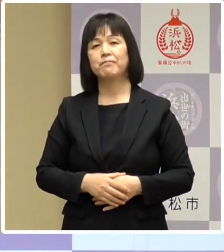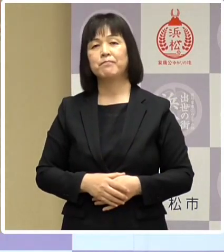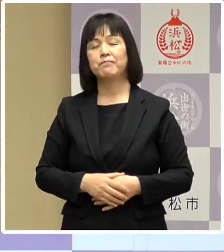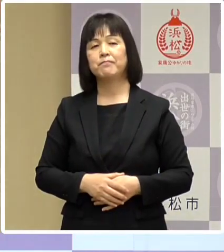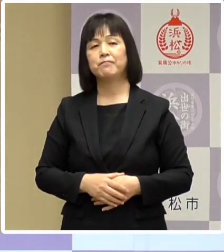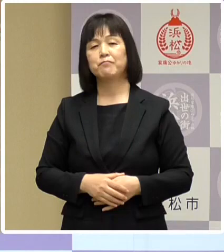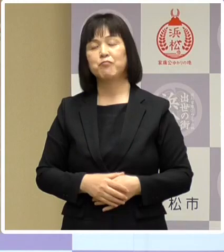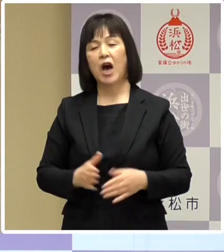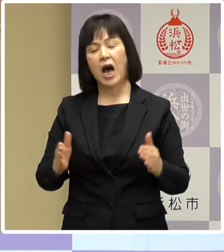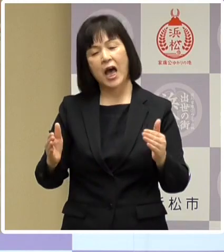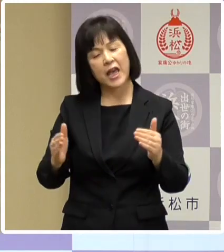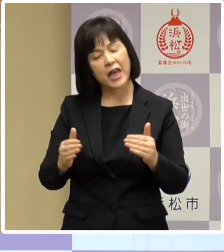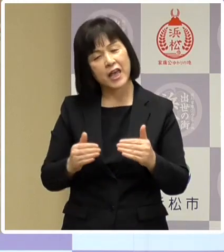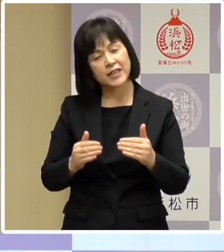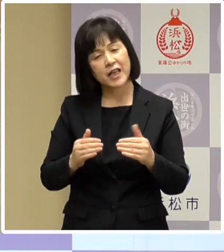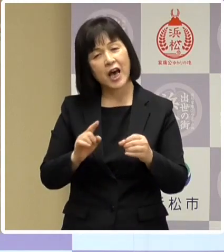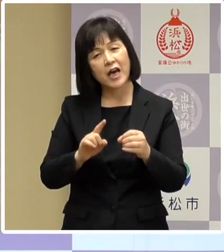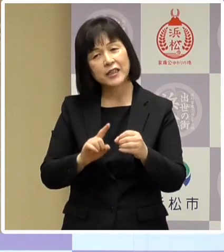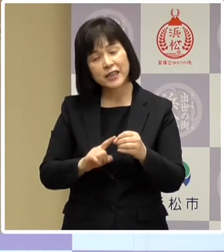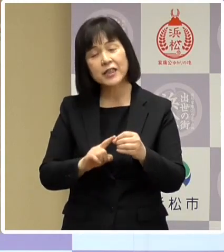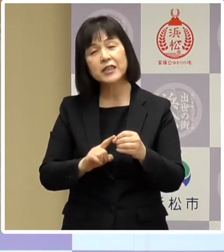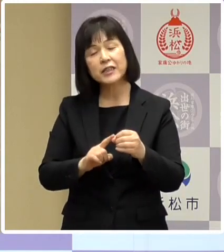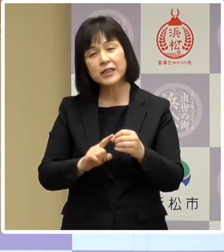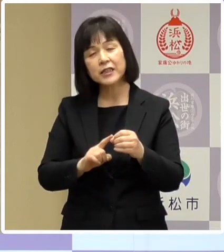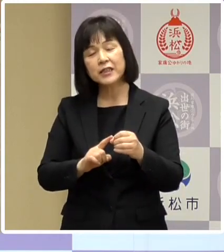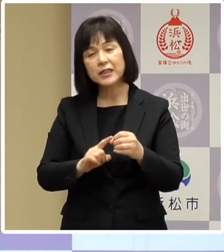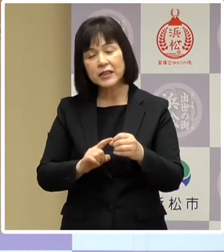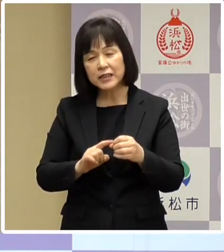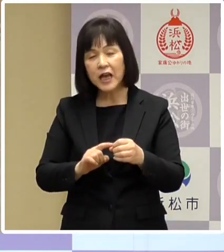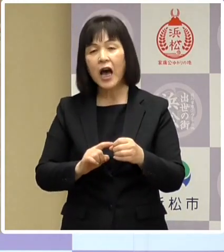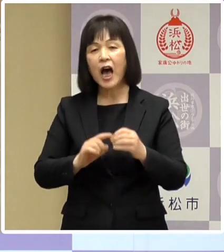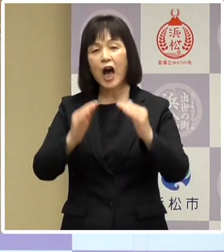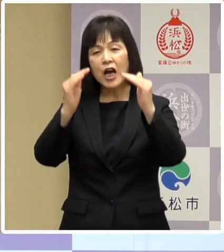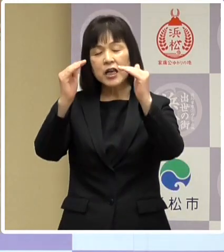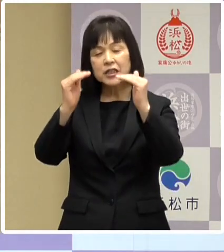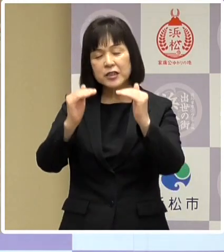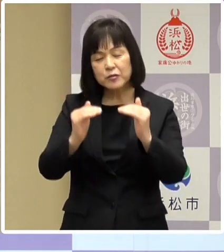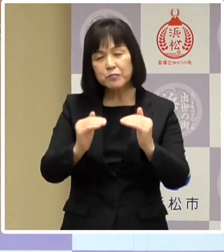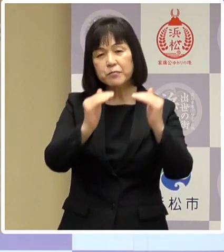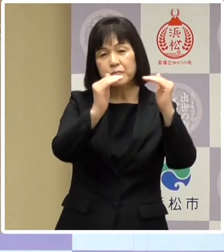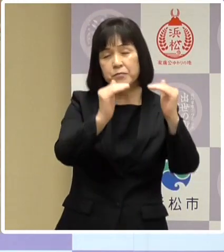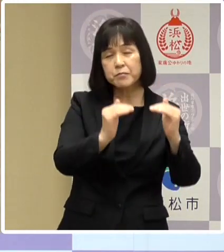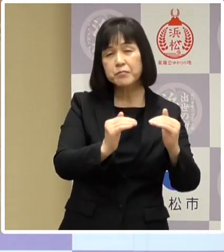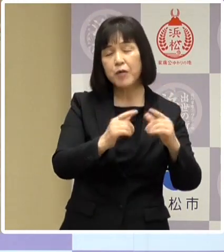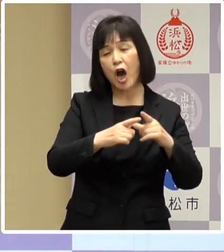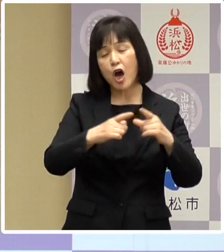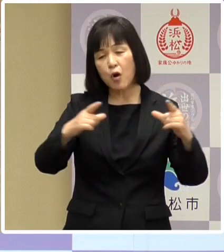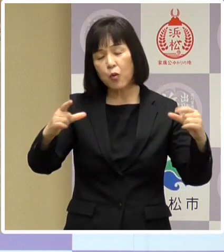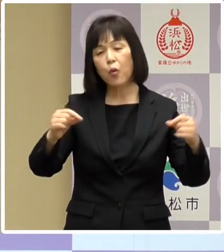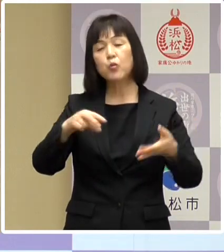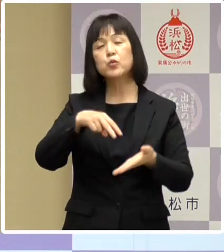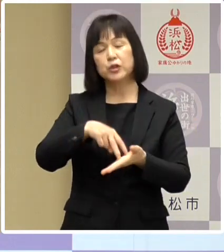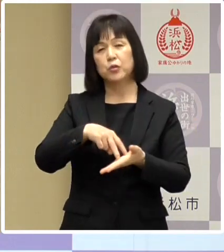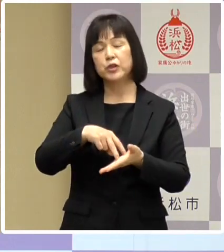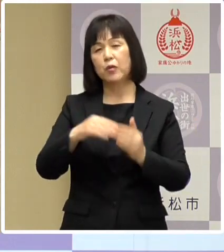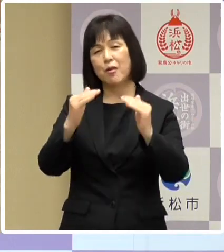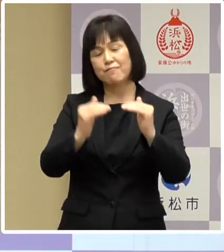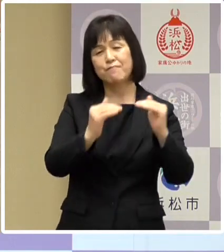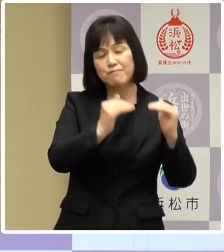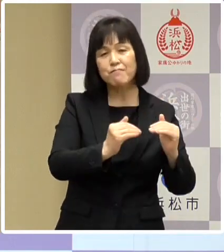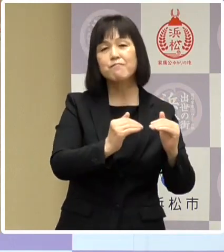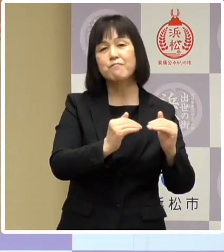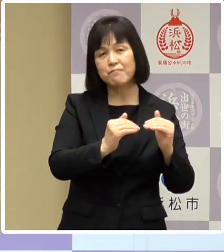その偏差値含めてですね、以前に比べて地盤沈下をしているという状況がございます。まあ、そういう中にあって、ま